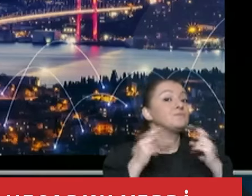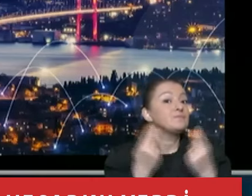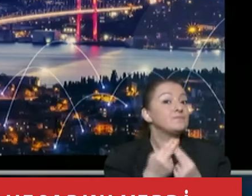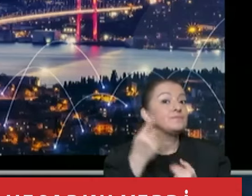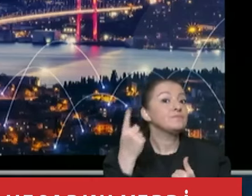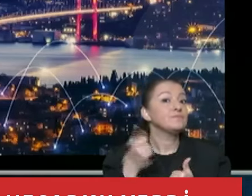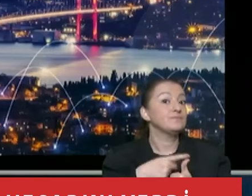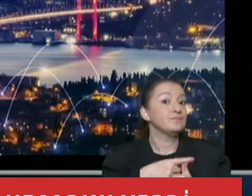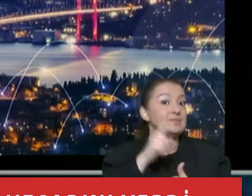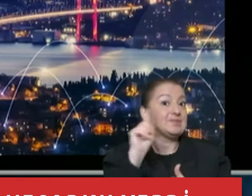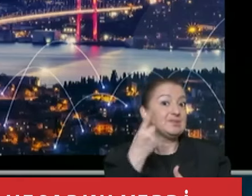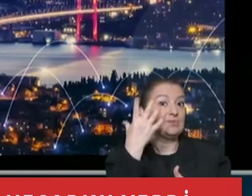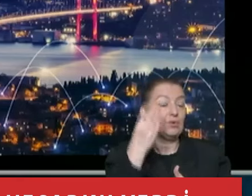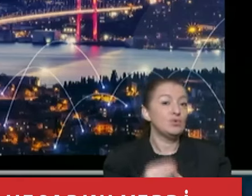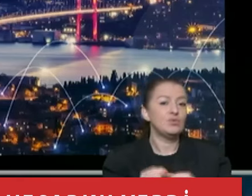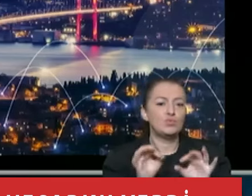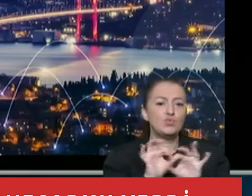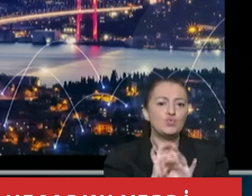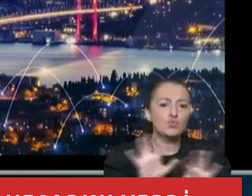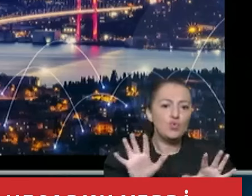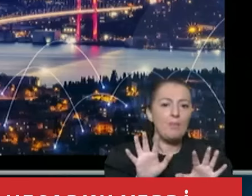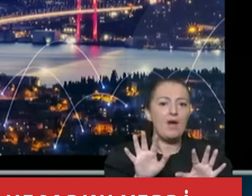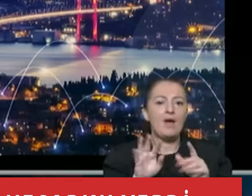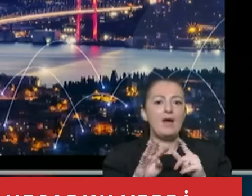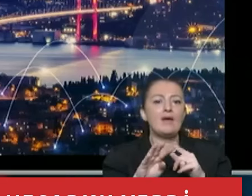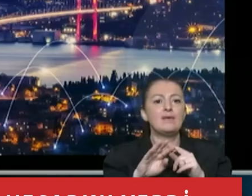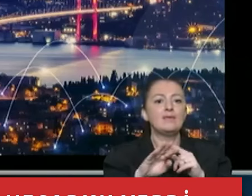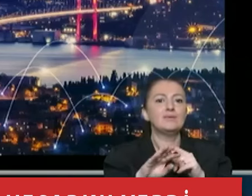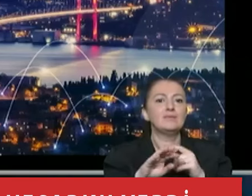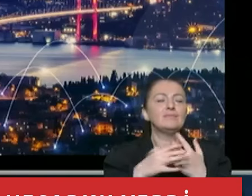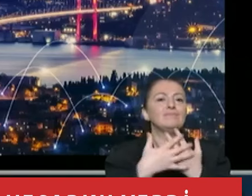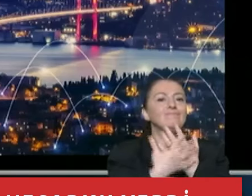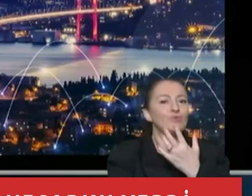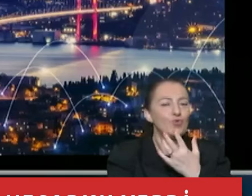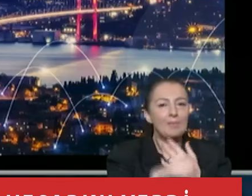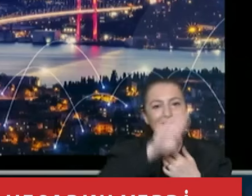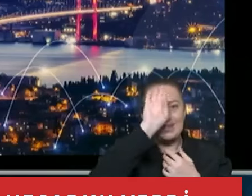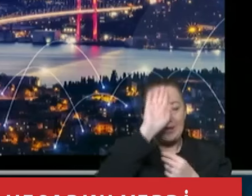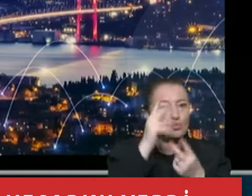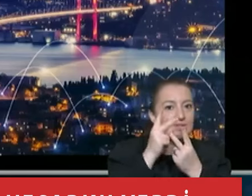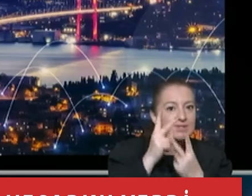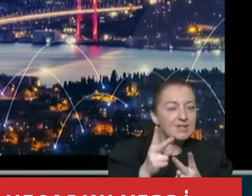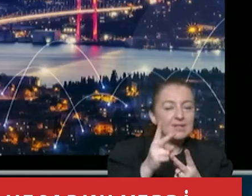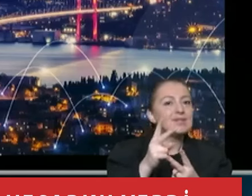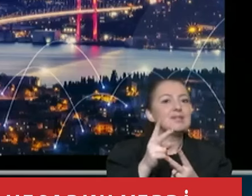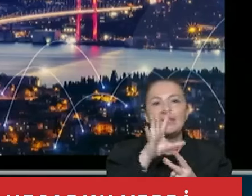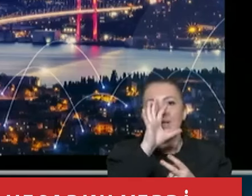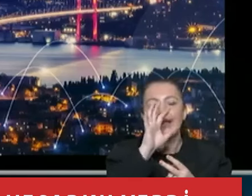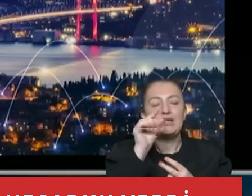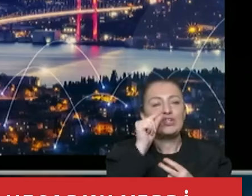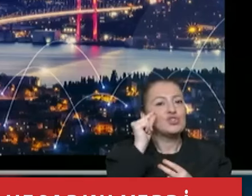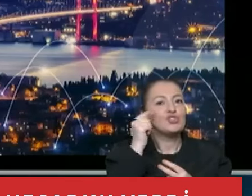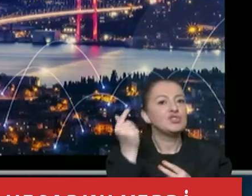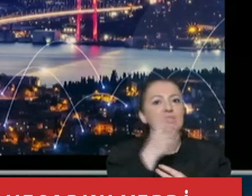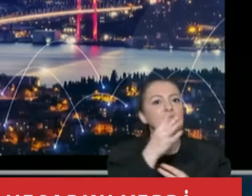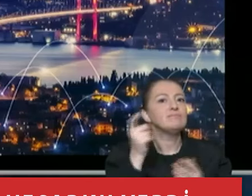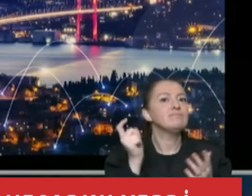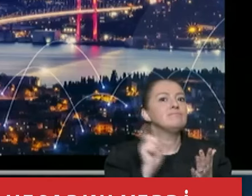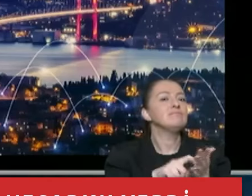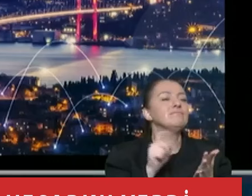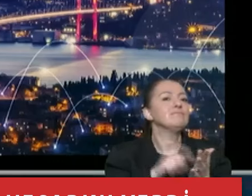olan süper App uygulamamız İstanbul senin kullanıcı sayımız tam 4 milyonu aşarak bir yerel